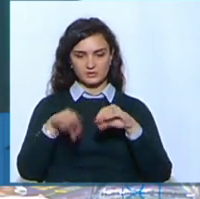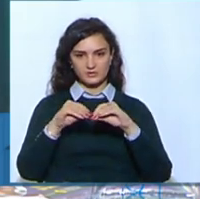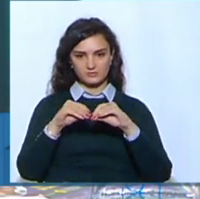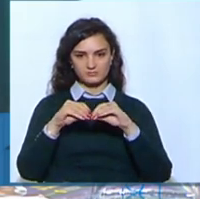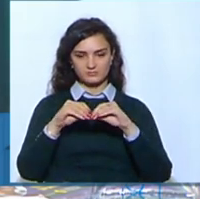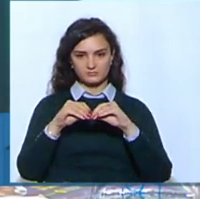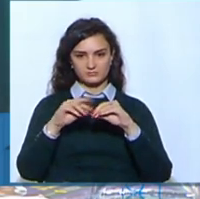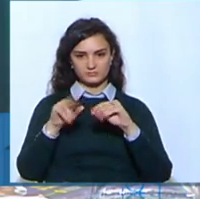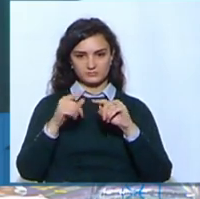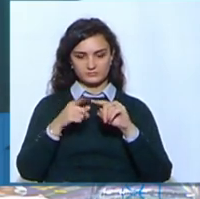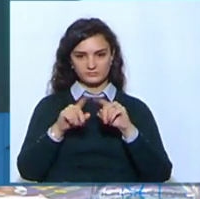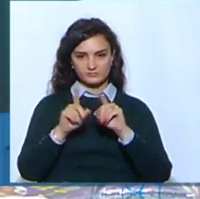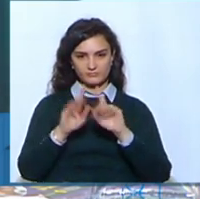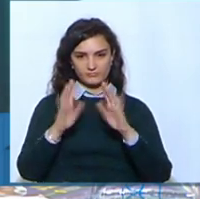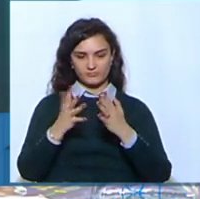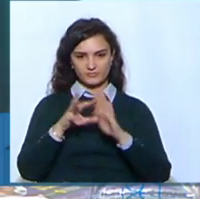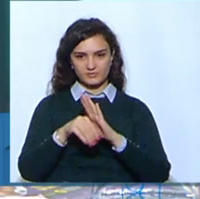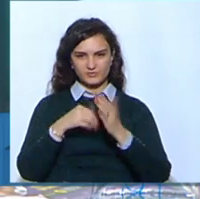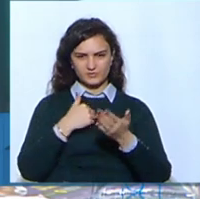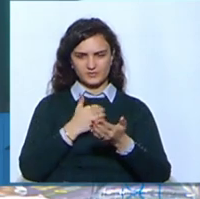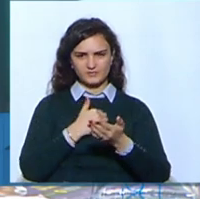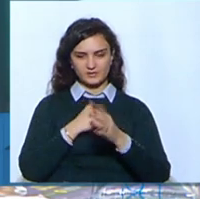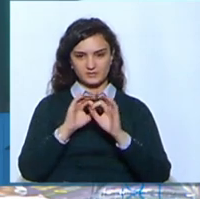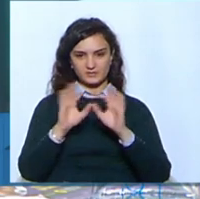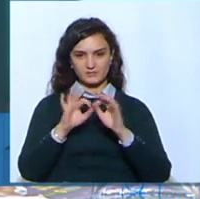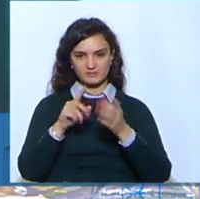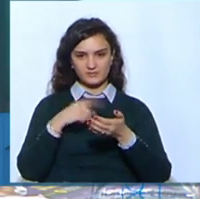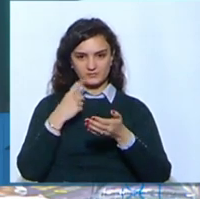წევრი და ასეთ შემთხვევაში ჩვენ გვინდა ხაზგასმით ვთქვა,